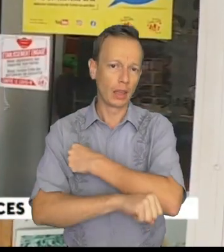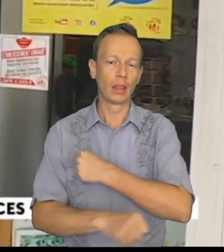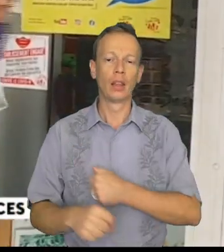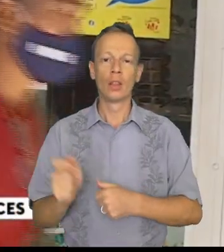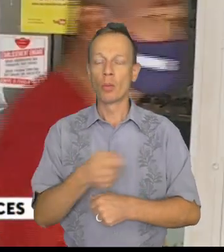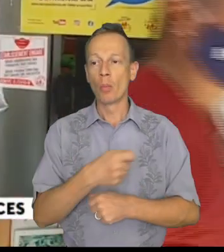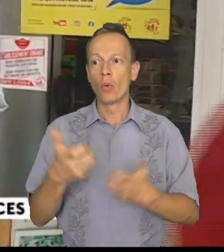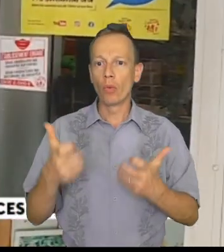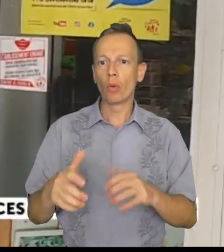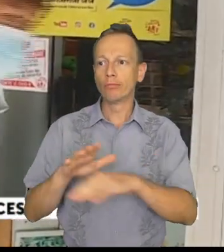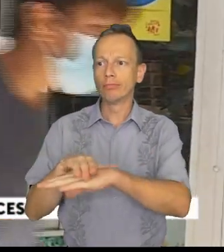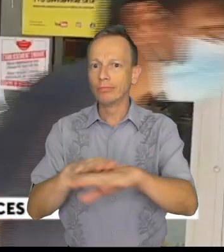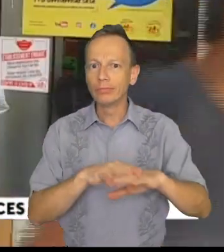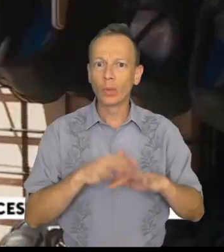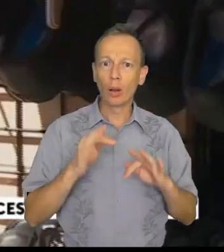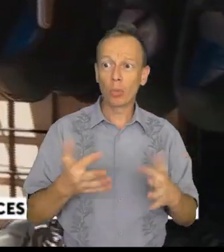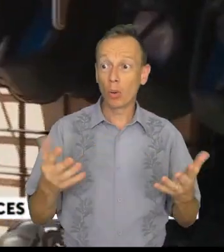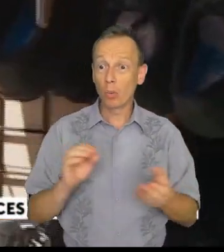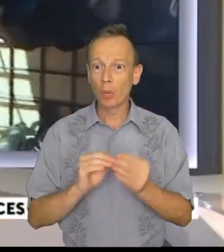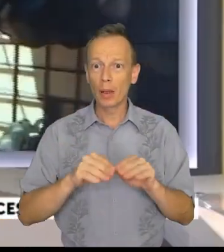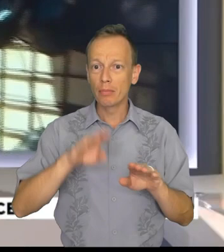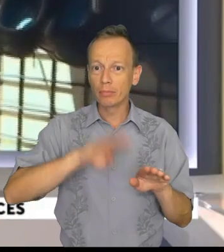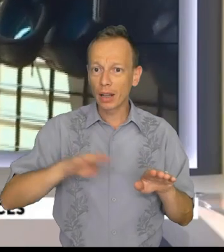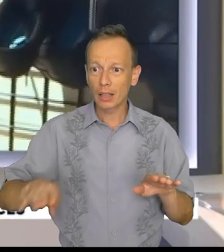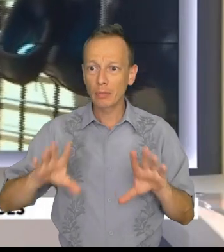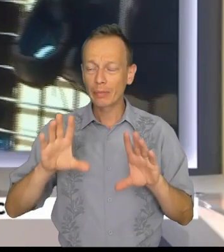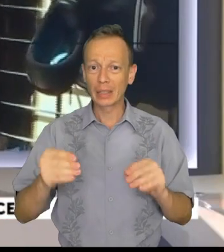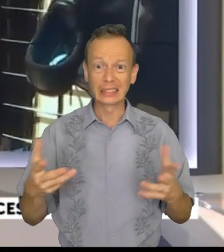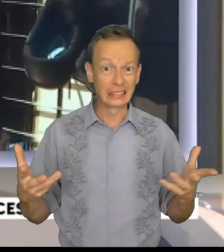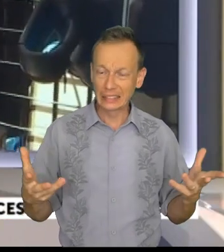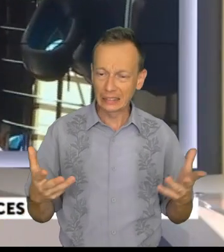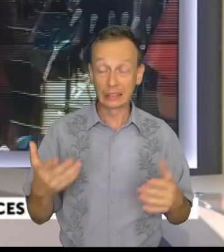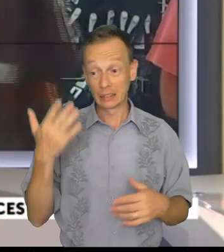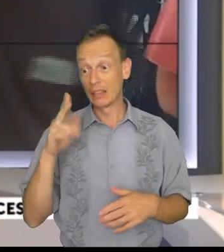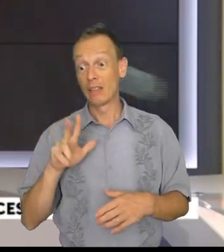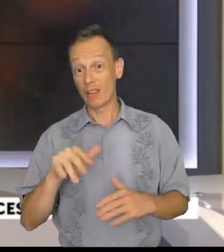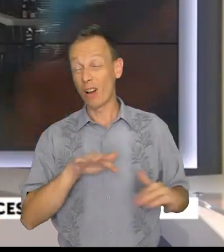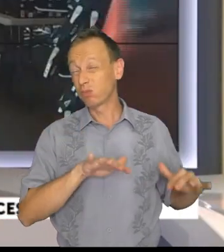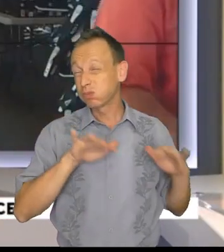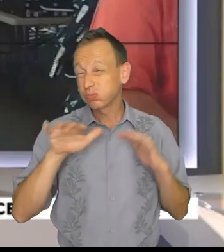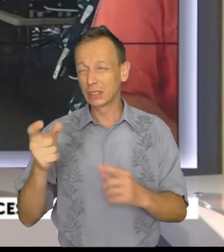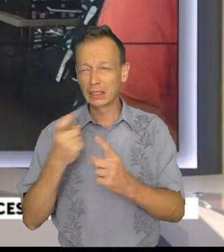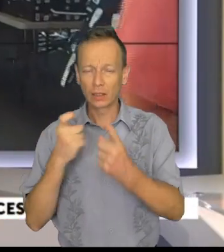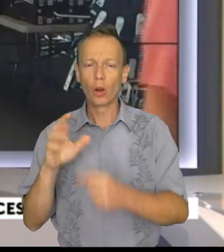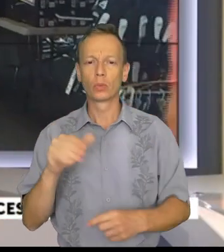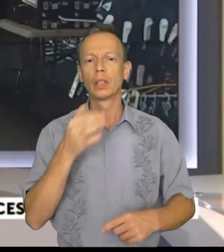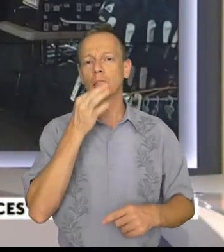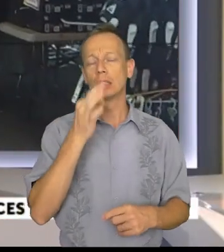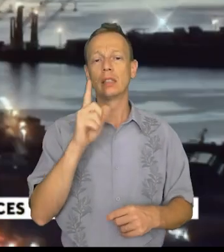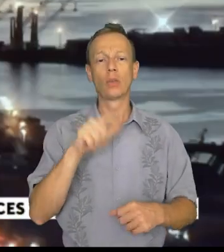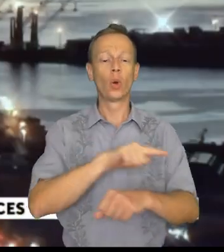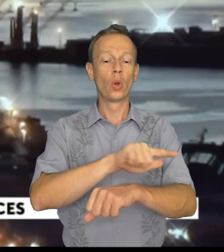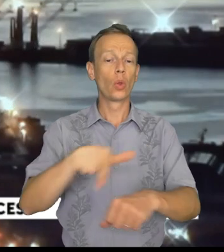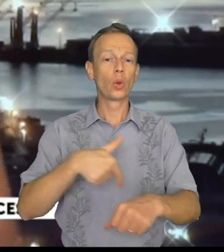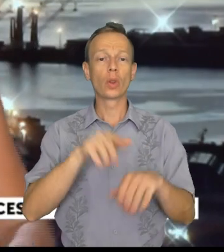aspect pratique, les places de parking. En prévision de la vague de clientèle, ils demandent à ce que l'opération 2 heures de parking